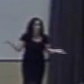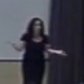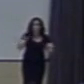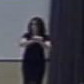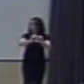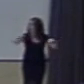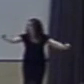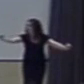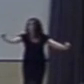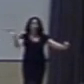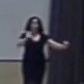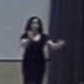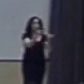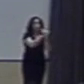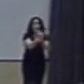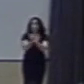ni si algú té